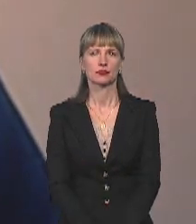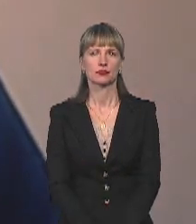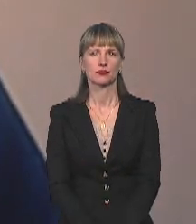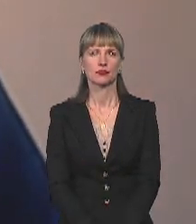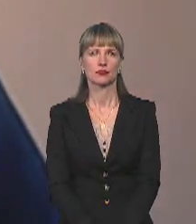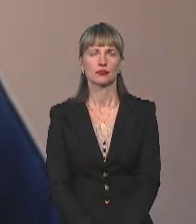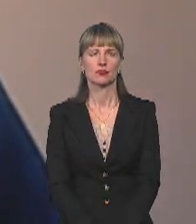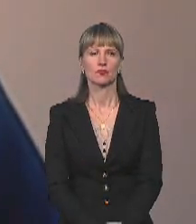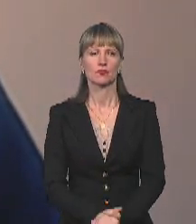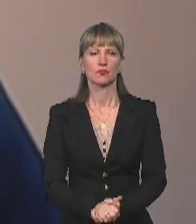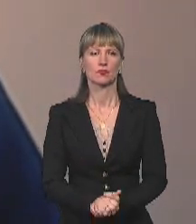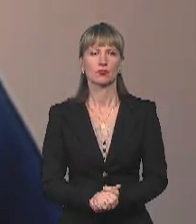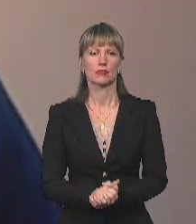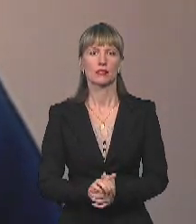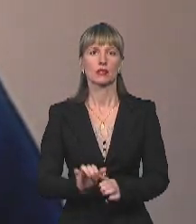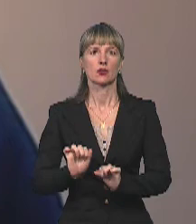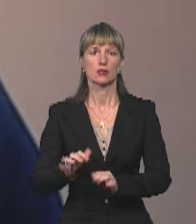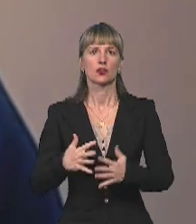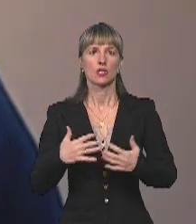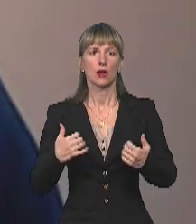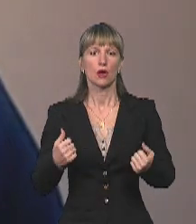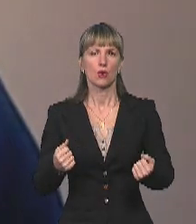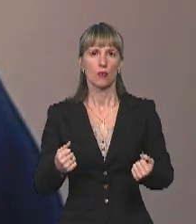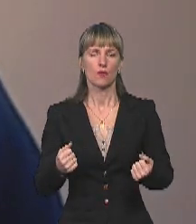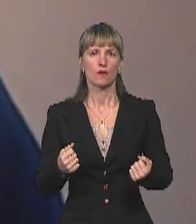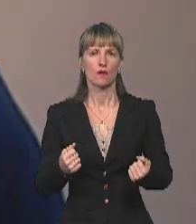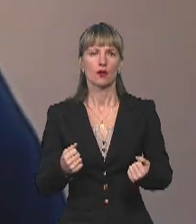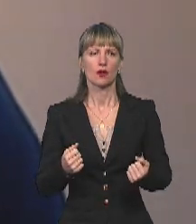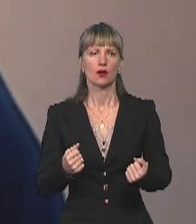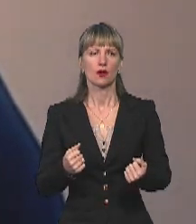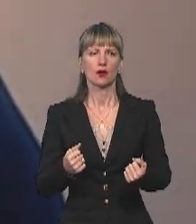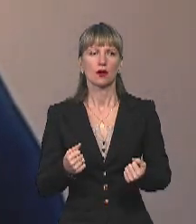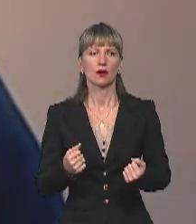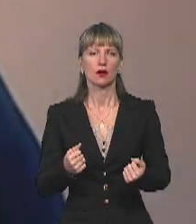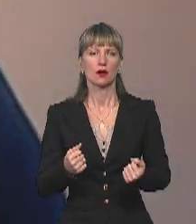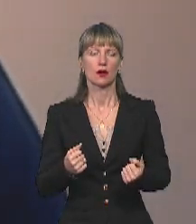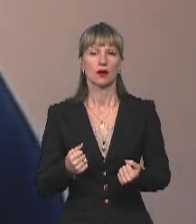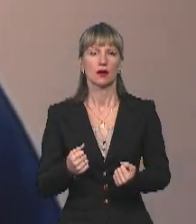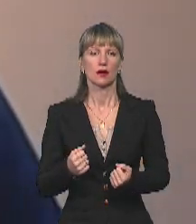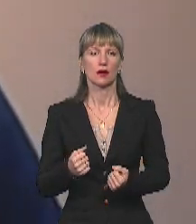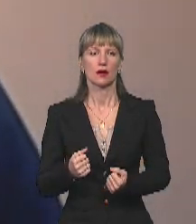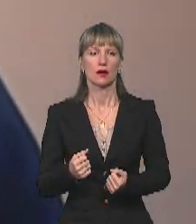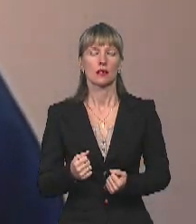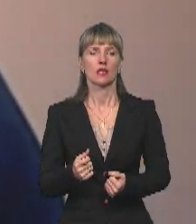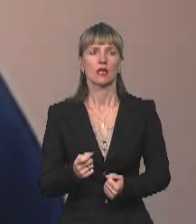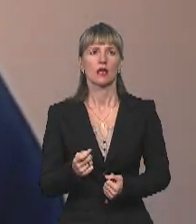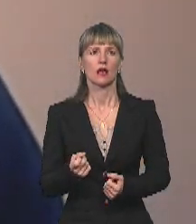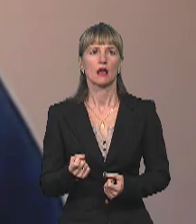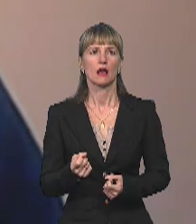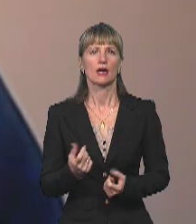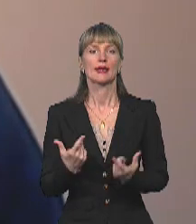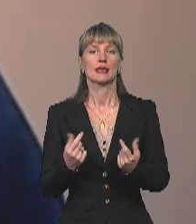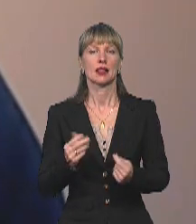Охорони здоров'я не знаєте, через які причини? Що? З охорони здоров'я, через які причини, не